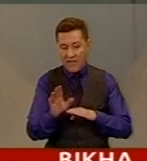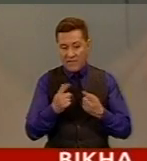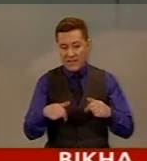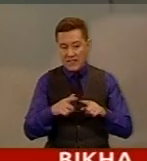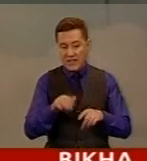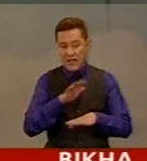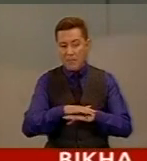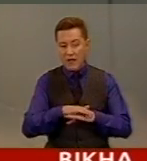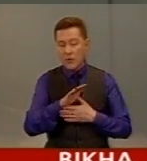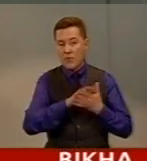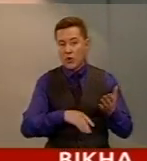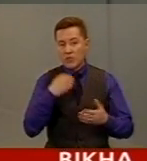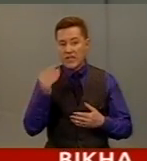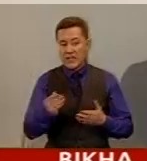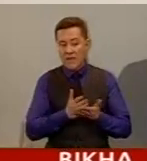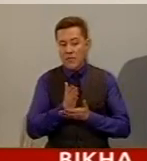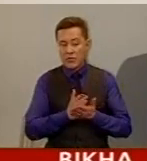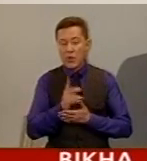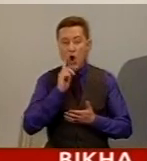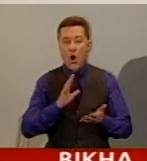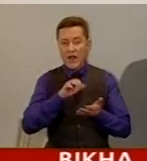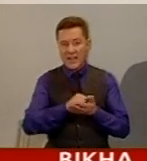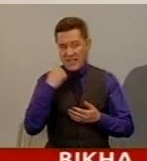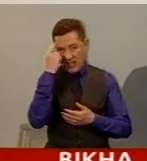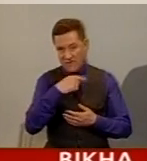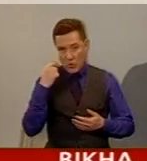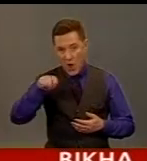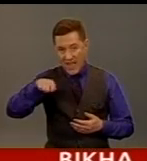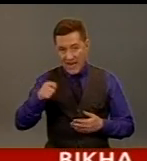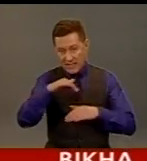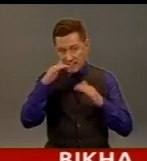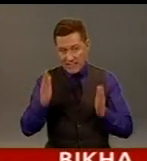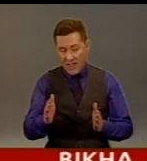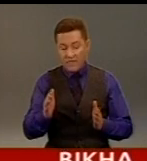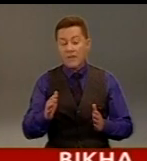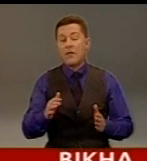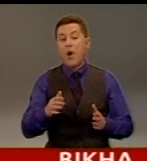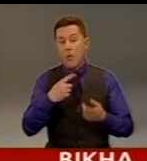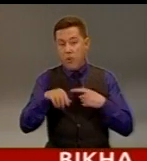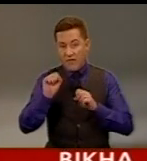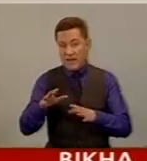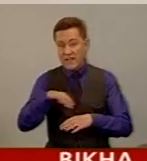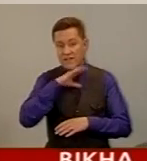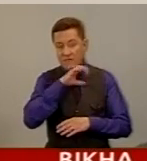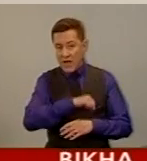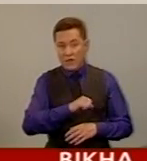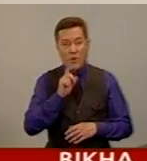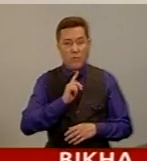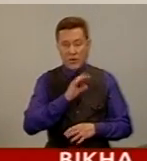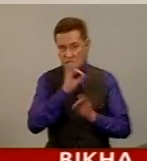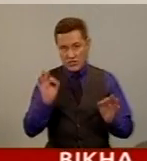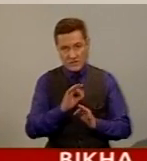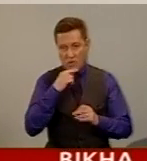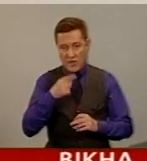продовжує надавати послуги оренди індивідуальних сейфів. Чи повернуть людям вкрадене, поки не говорять. Гарантій ми поки ніяких не